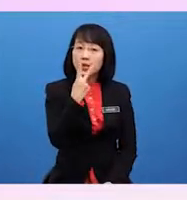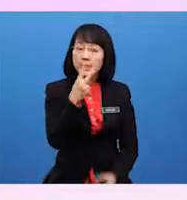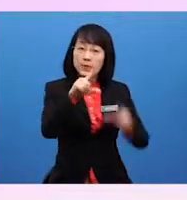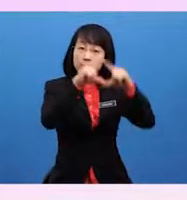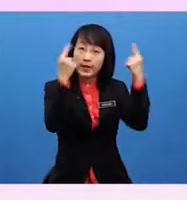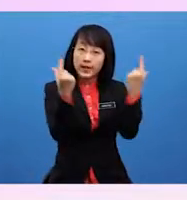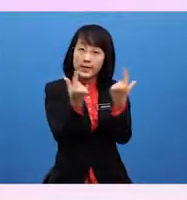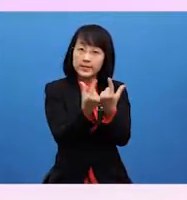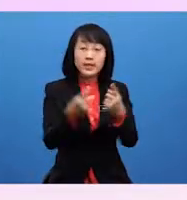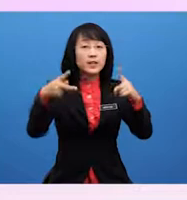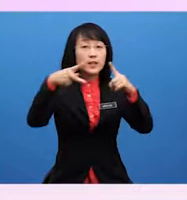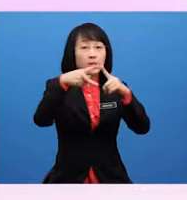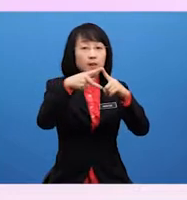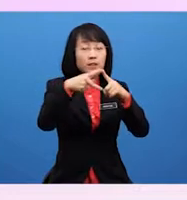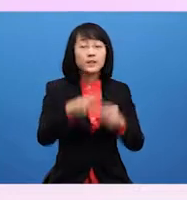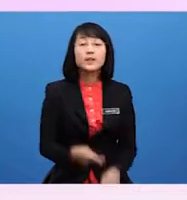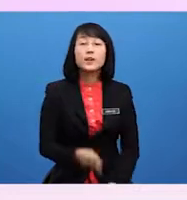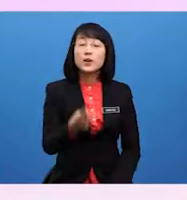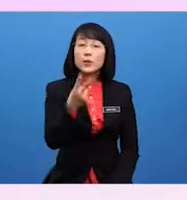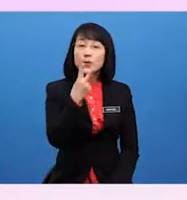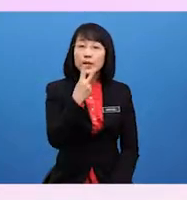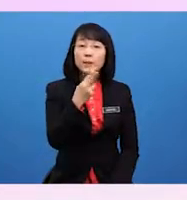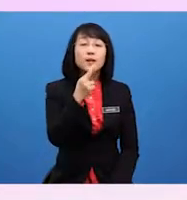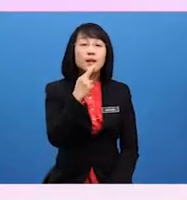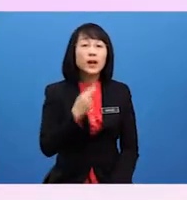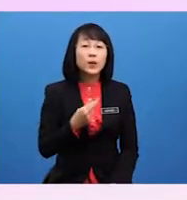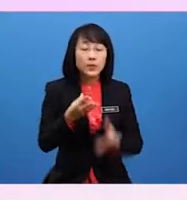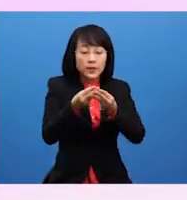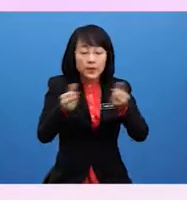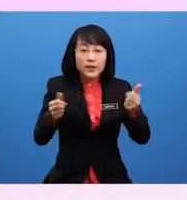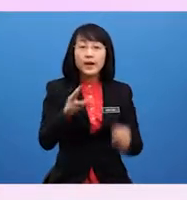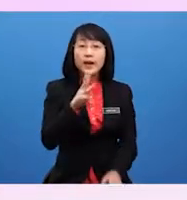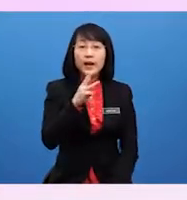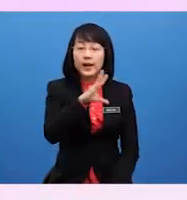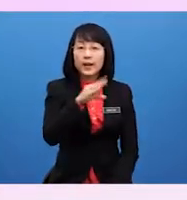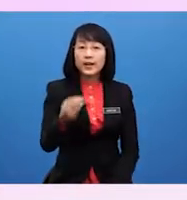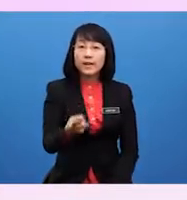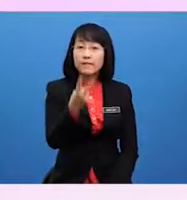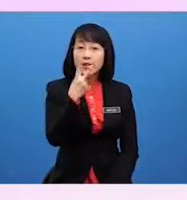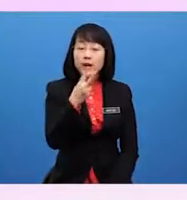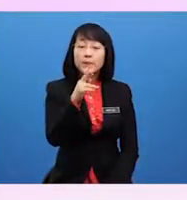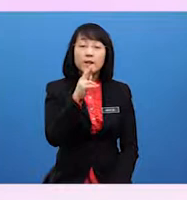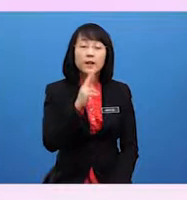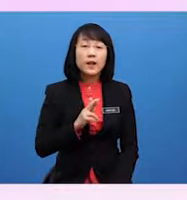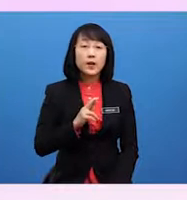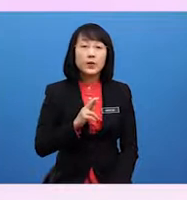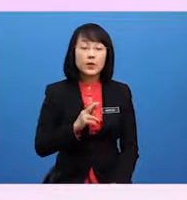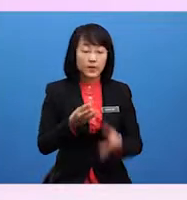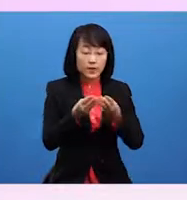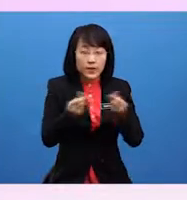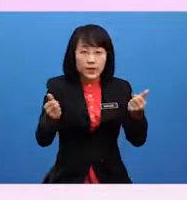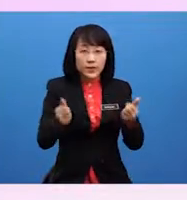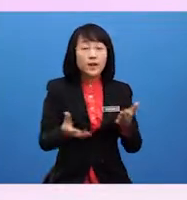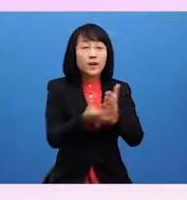dikelaskan kepada vitamin larut air dan vitamin larut lemak. Vitamin larut air